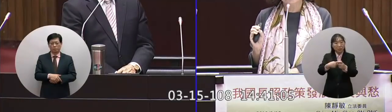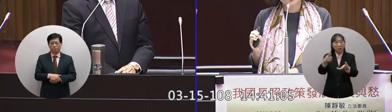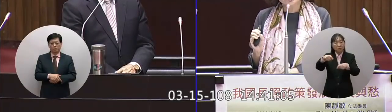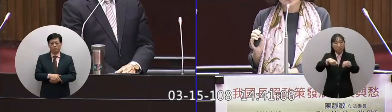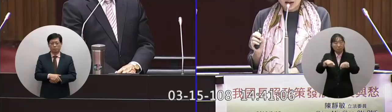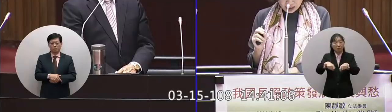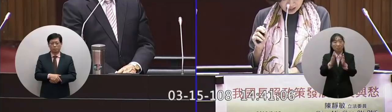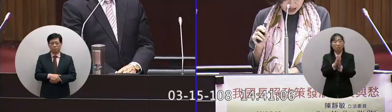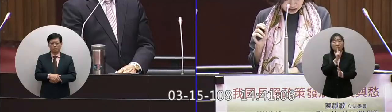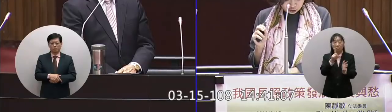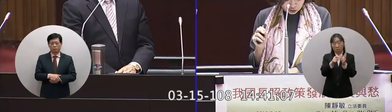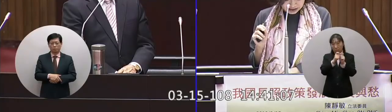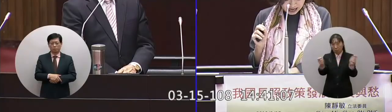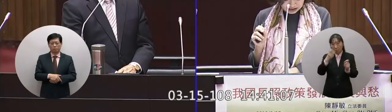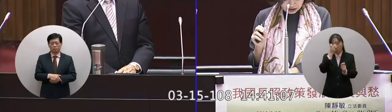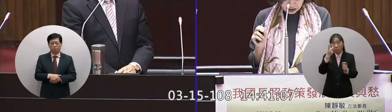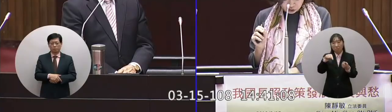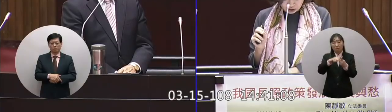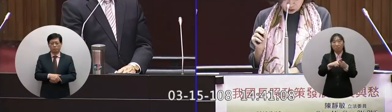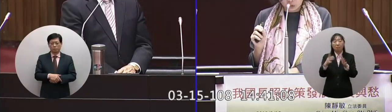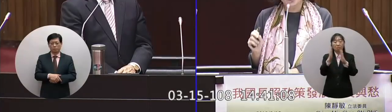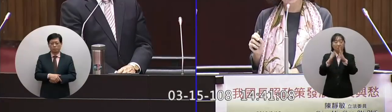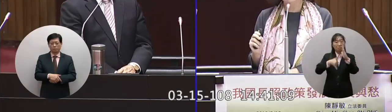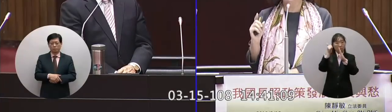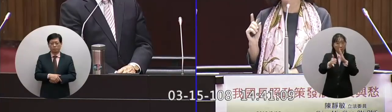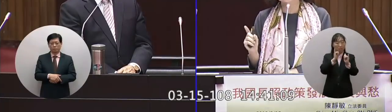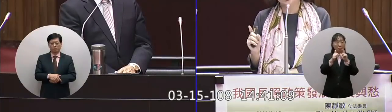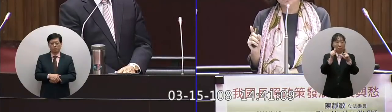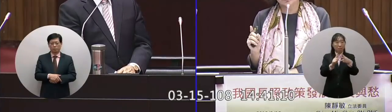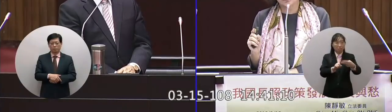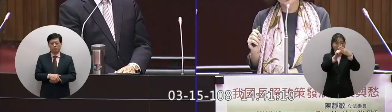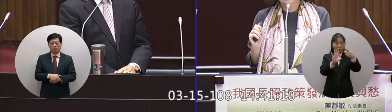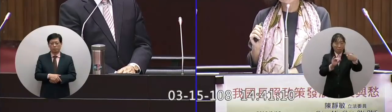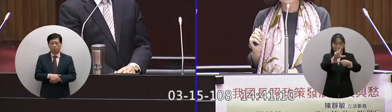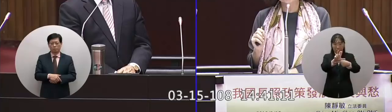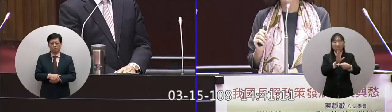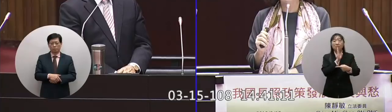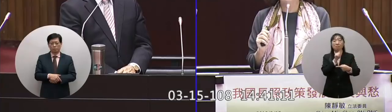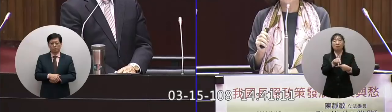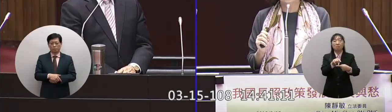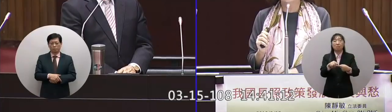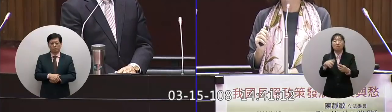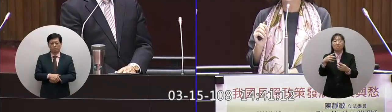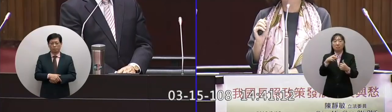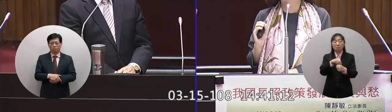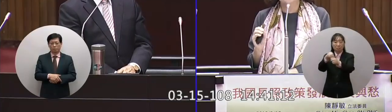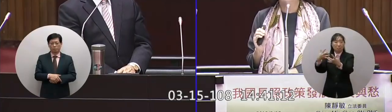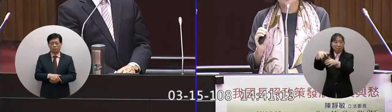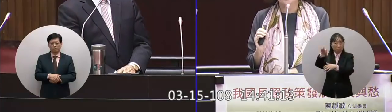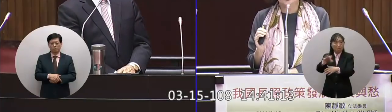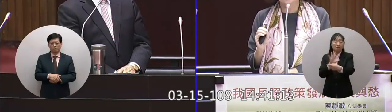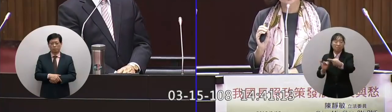照服务的部件应该是居家及社区照护为主，占 70%， 机构式照顾